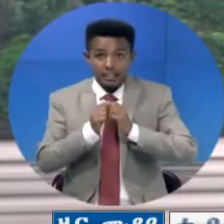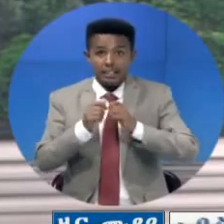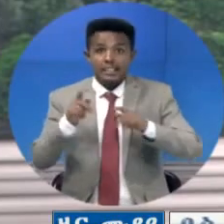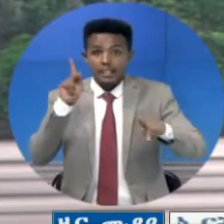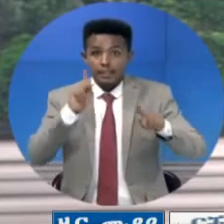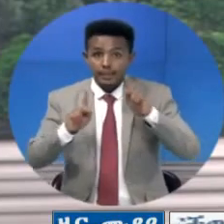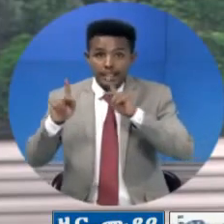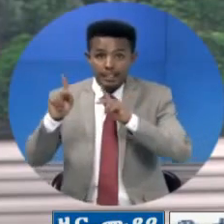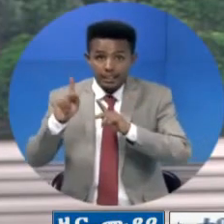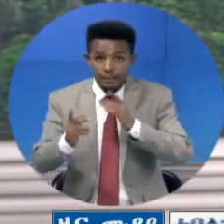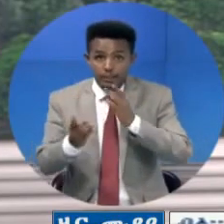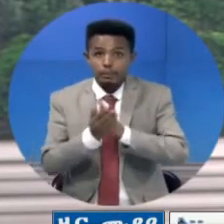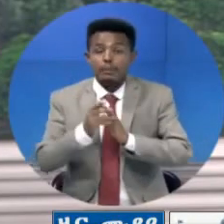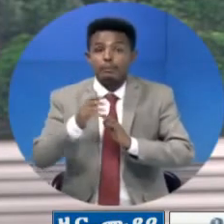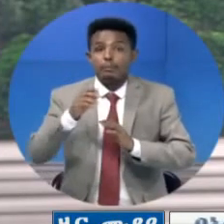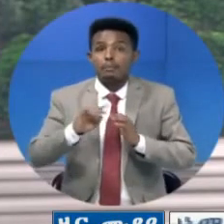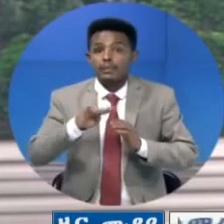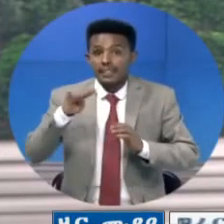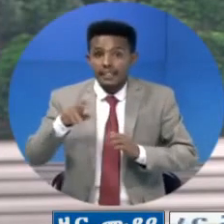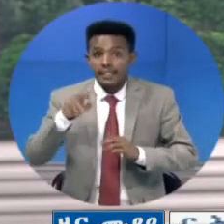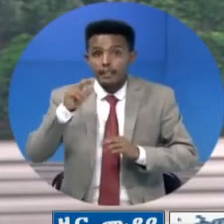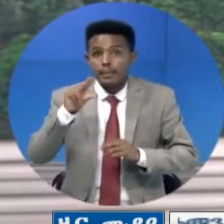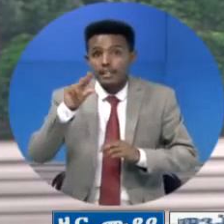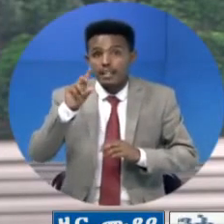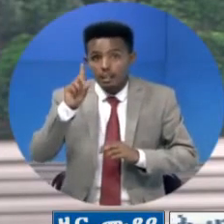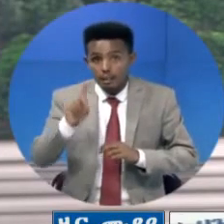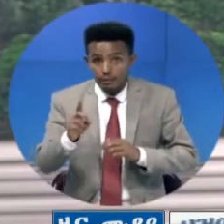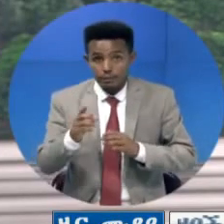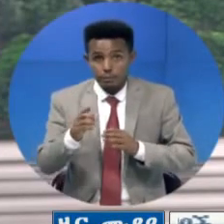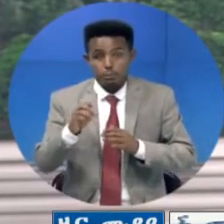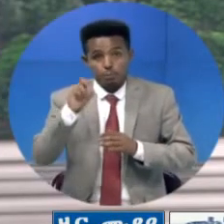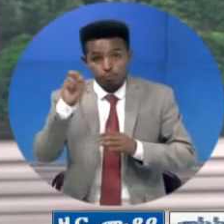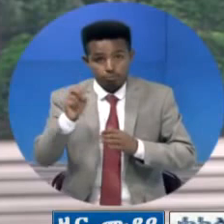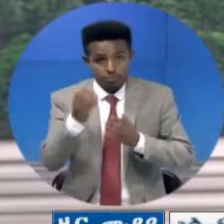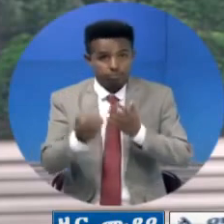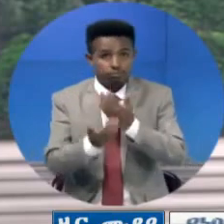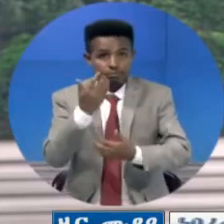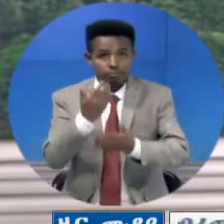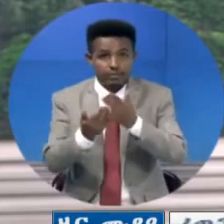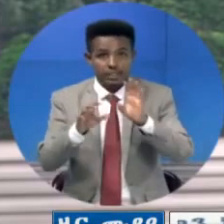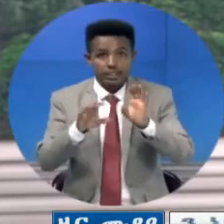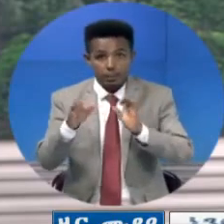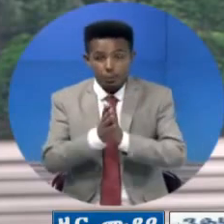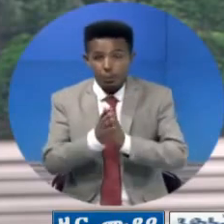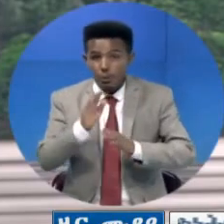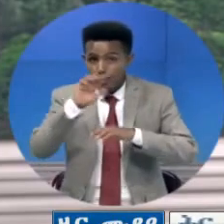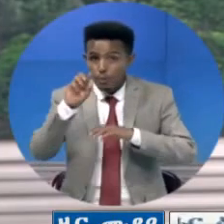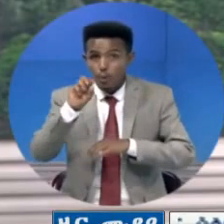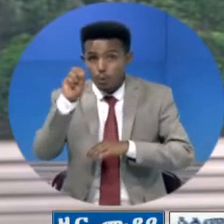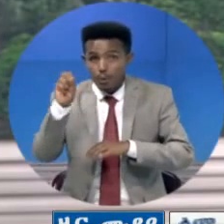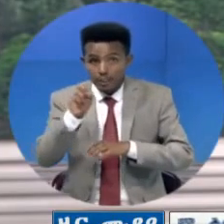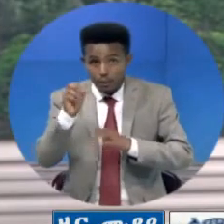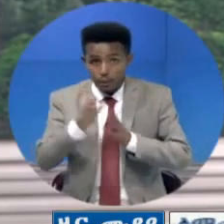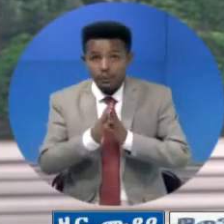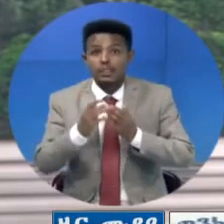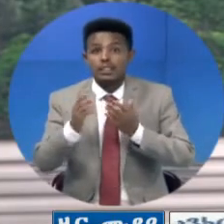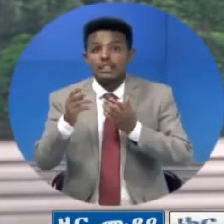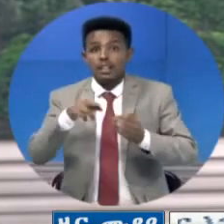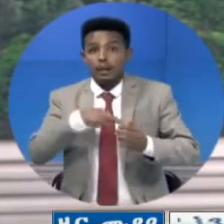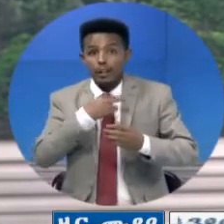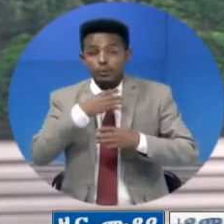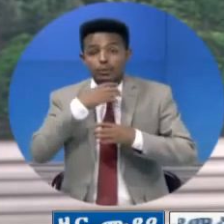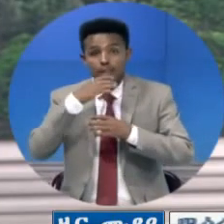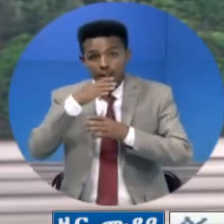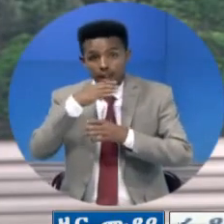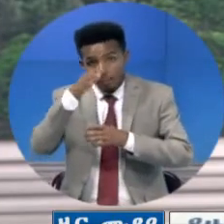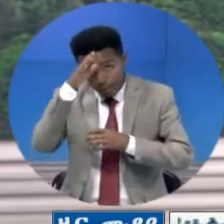የምክክር መድረክ በምስራቅ ደንቢያ ወረዳ አይምባ ከተማ ተካሂዷል። በዞኑ ከሁሉም ወረዳዎች የተውጣጡ የሃይማኖት አባቶች፣ የሀገር ሽማግሌዎች፣ የዞንና